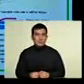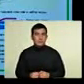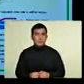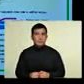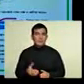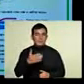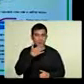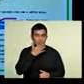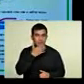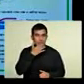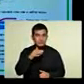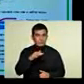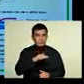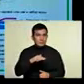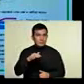Афганистан,